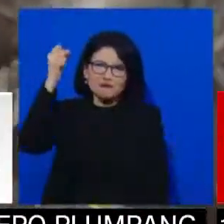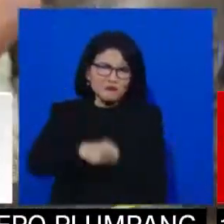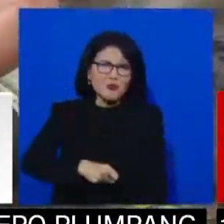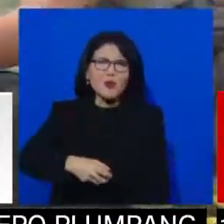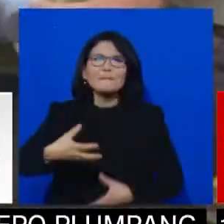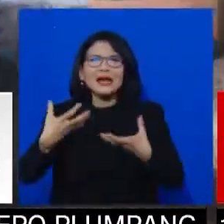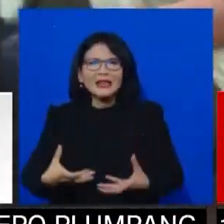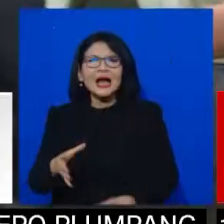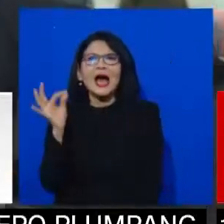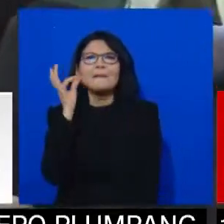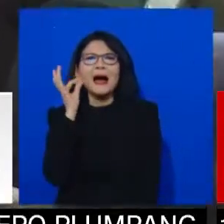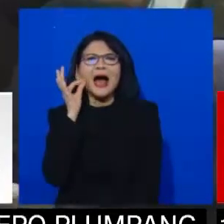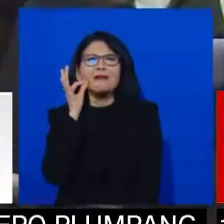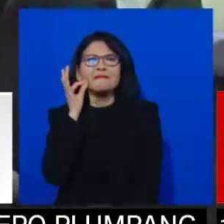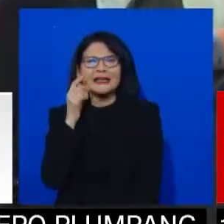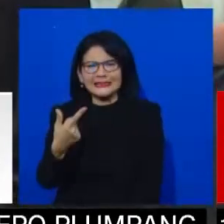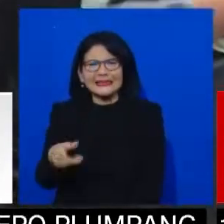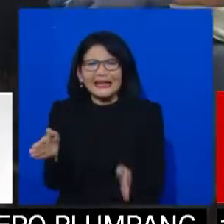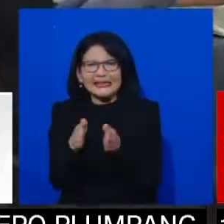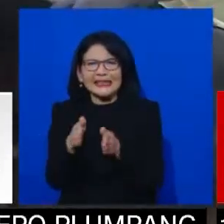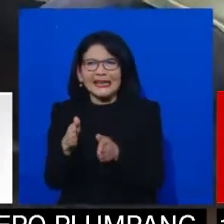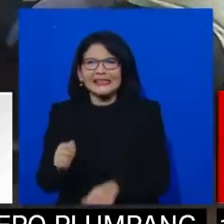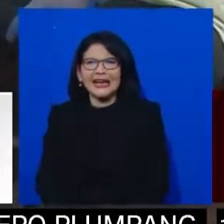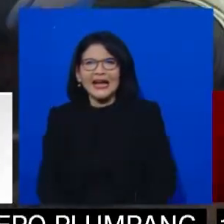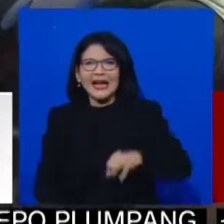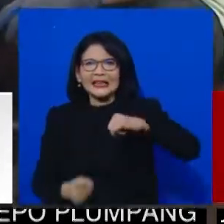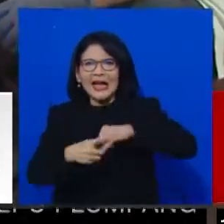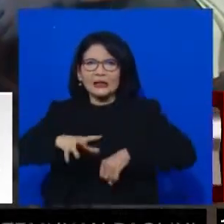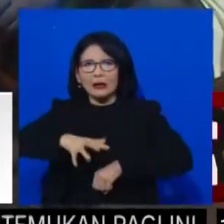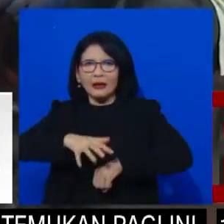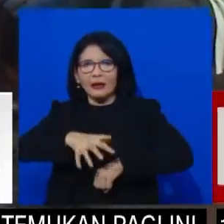Enggak, mohon maaf nih, yang kecil aja susah nih, yang gede nih. Tangan udah tremor megang.